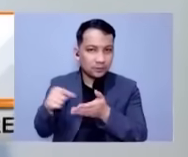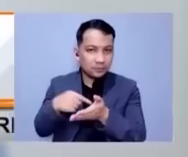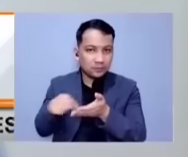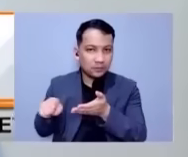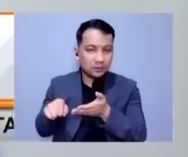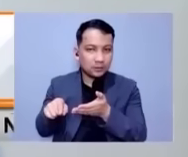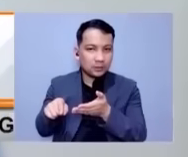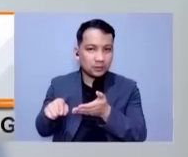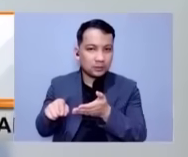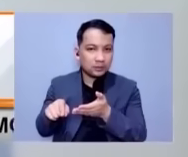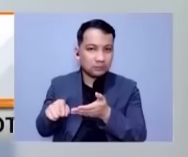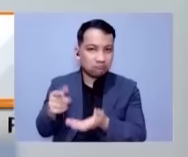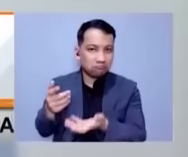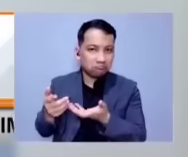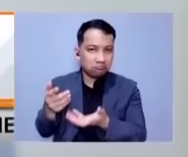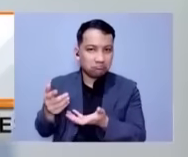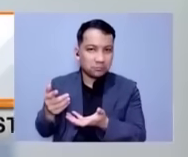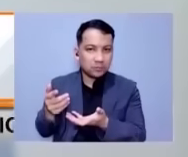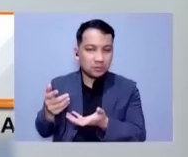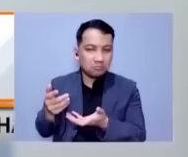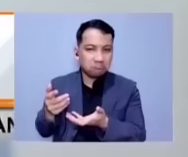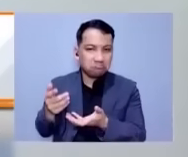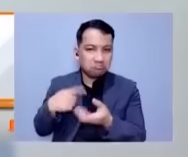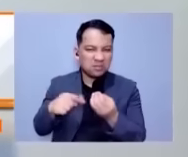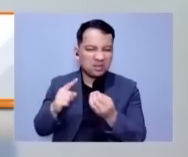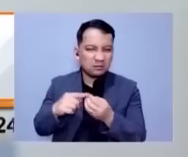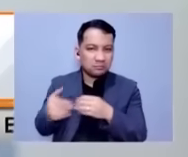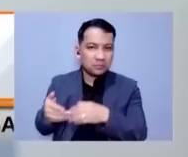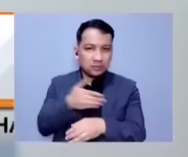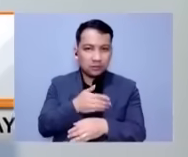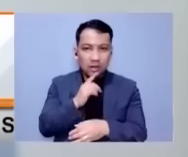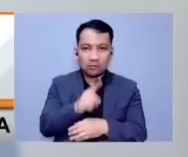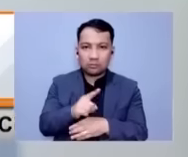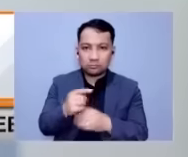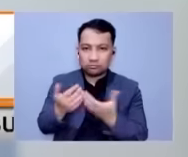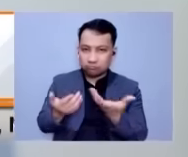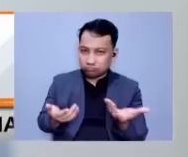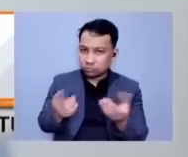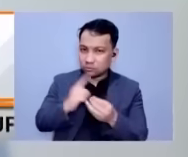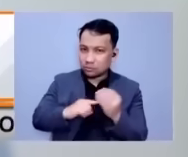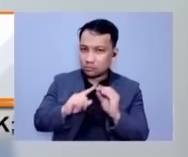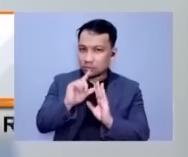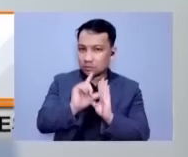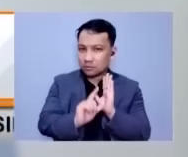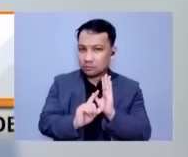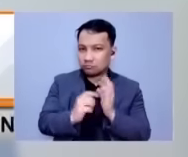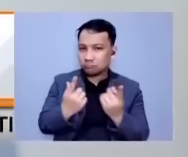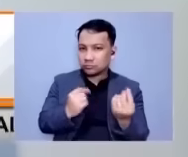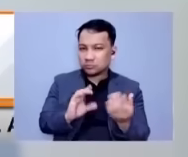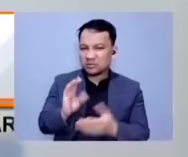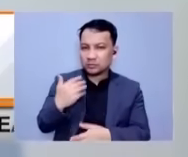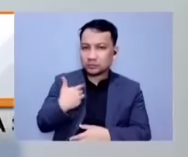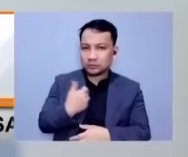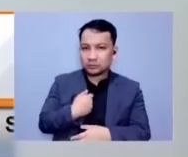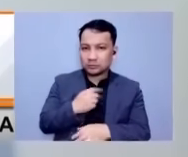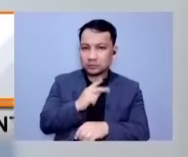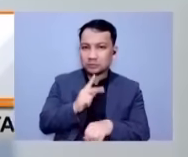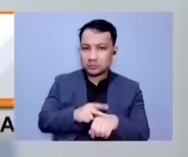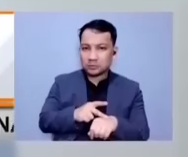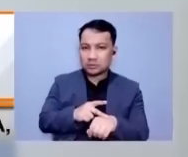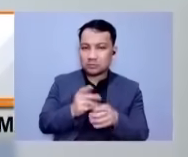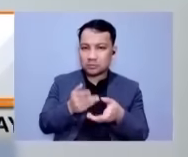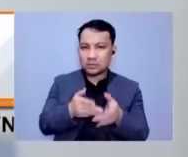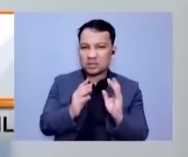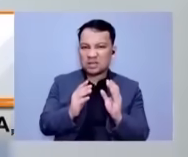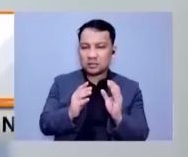to, that is beyond what the laws in Canada and the Philippines would allow an entity